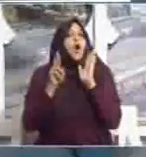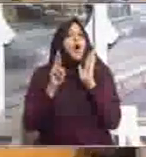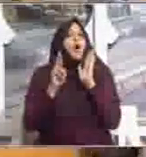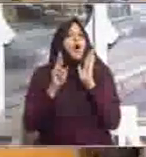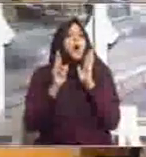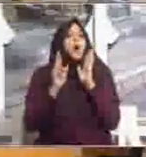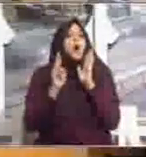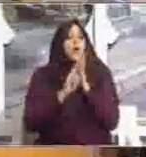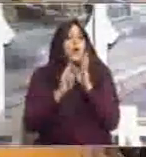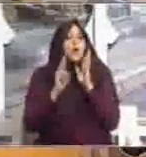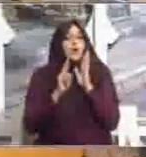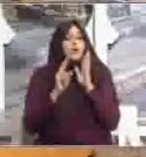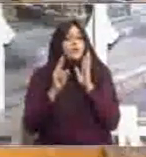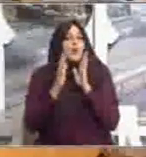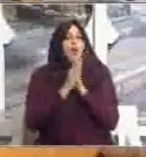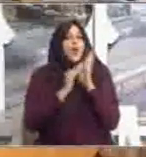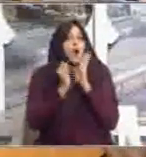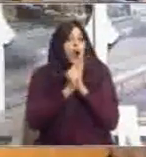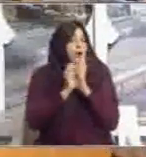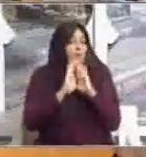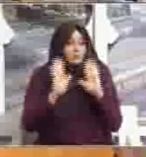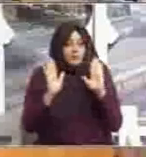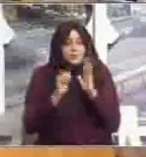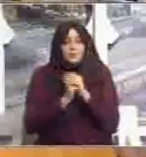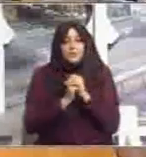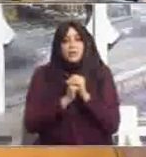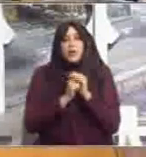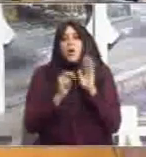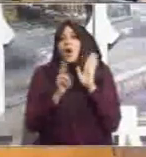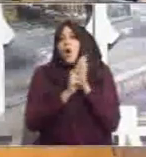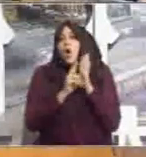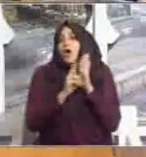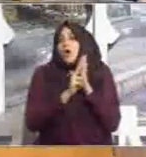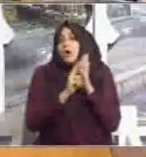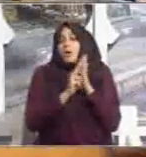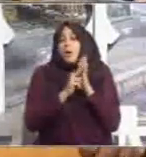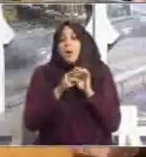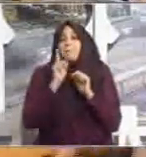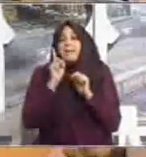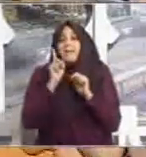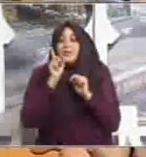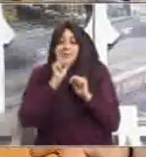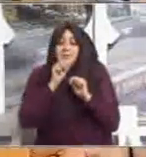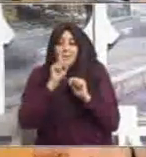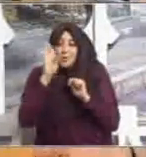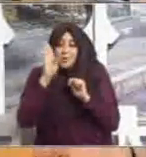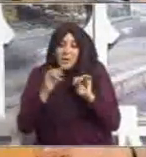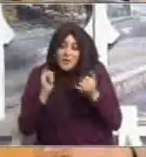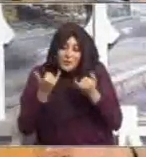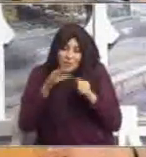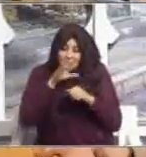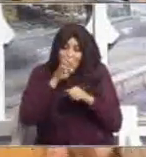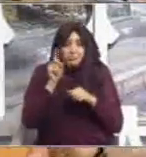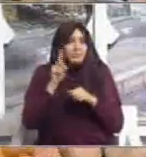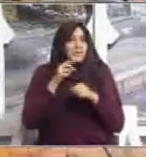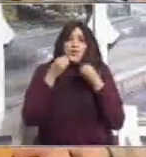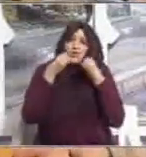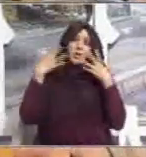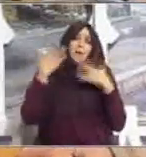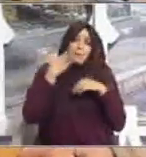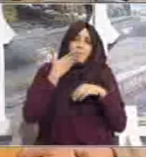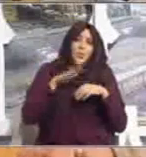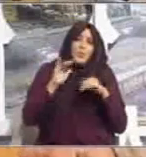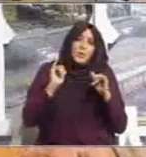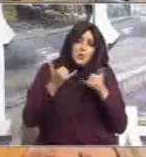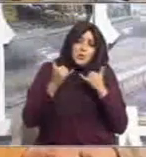دور، يخدم. أما قضية طفلة تحتاج إلى لعب، القطة راهي عندها دور تاع اللعب. وأنا